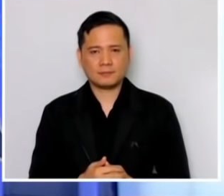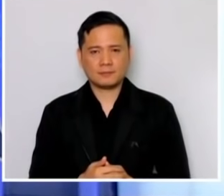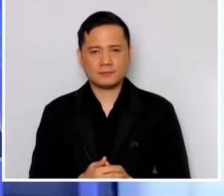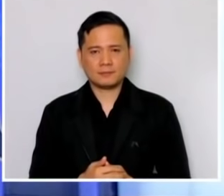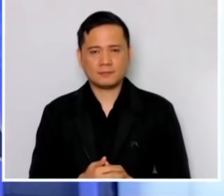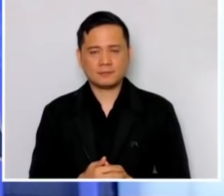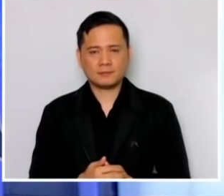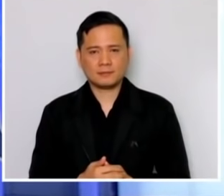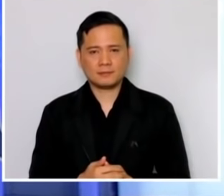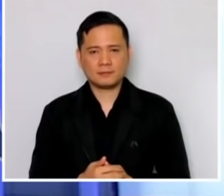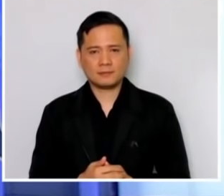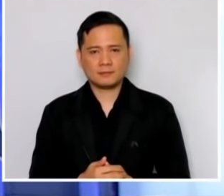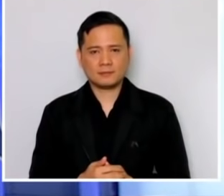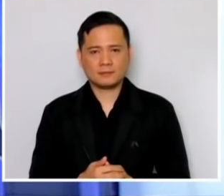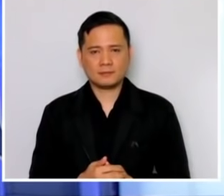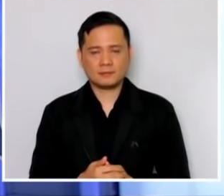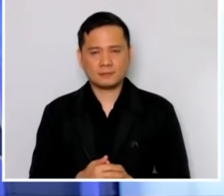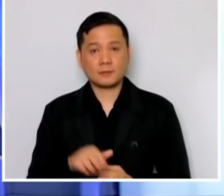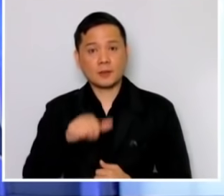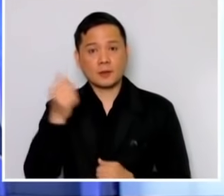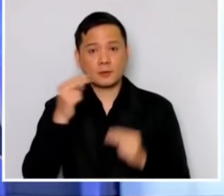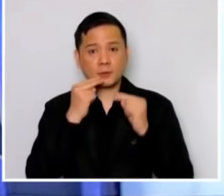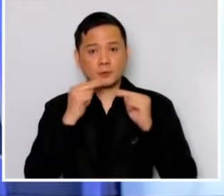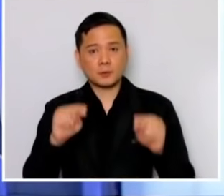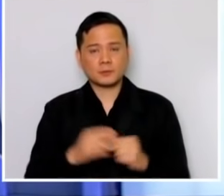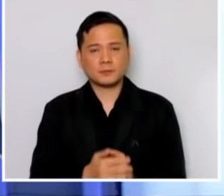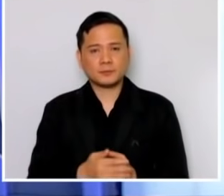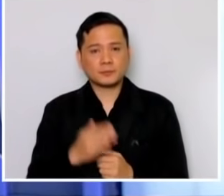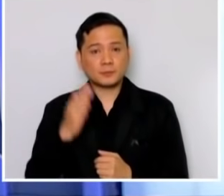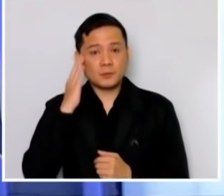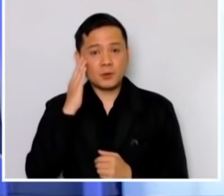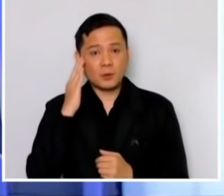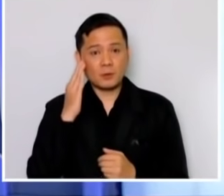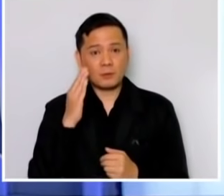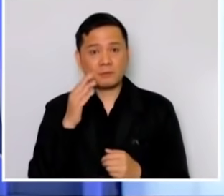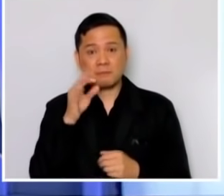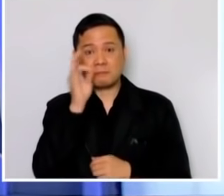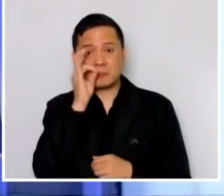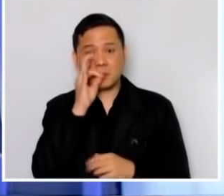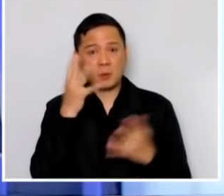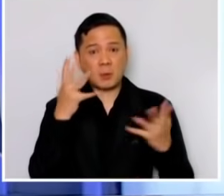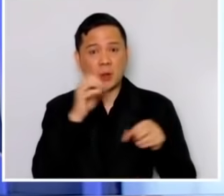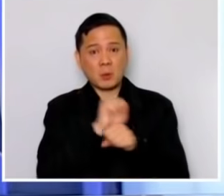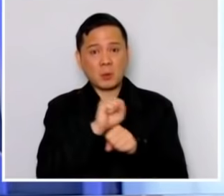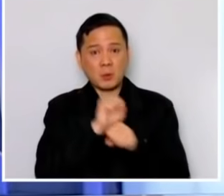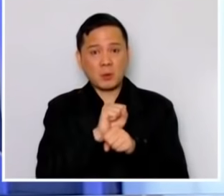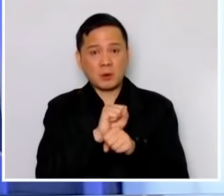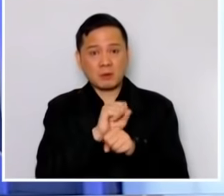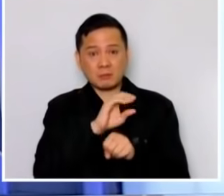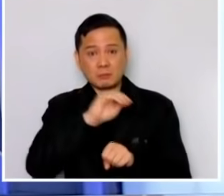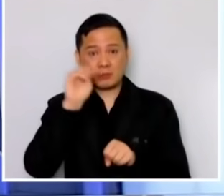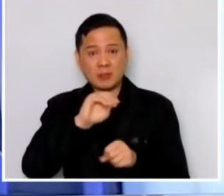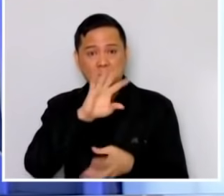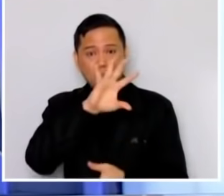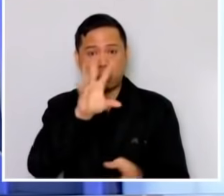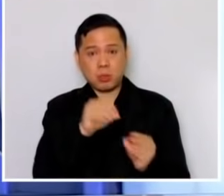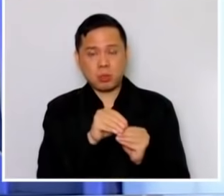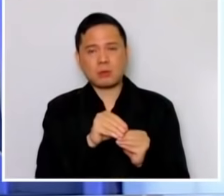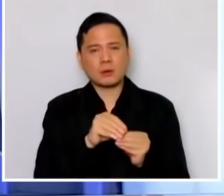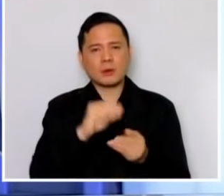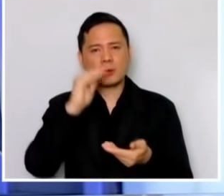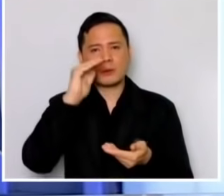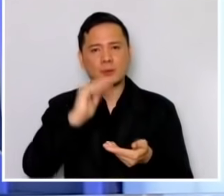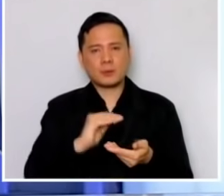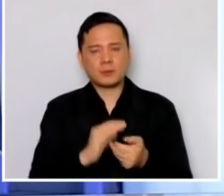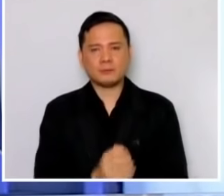Sa ibang balita naman, kumonte ang mga Pilipinong walang trabaho noong Oktubre at bumaba naman ang bilis ng pagtaas ng presyo